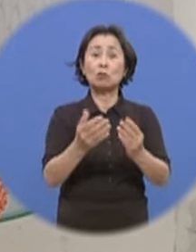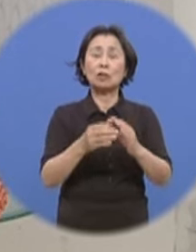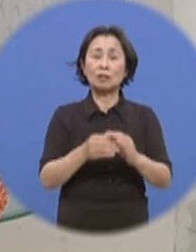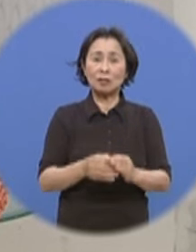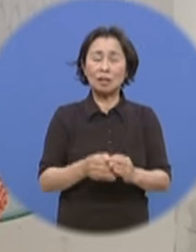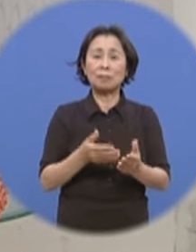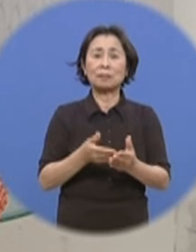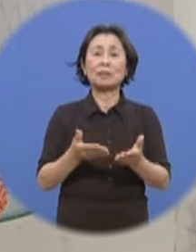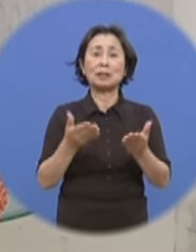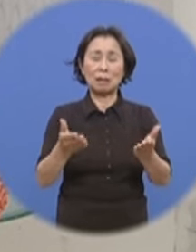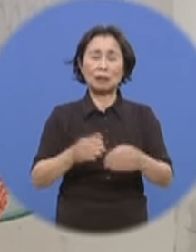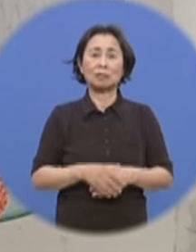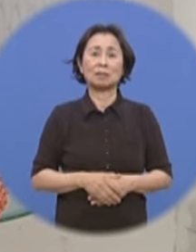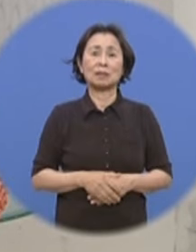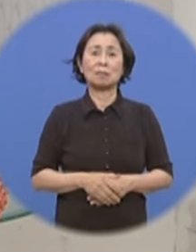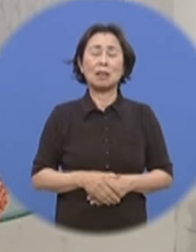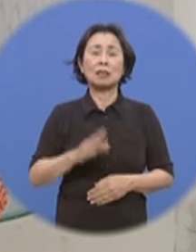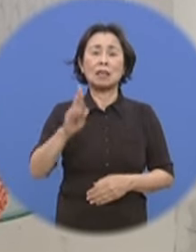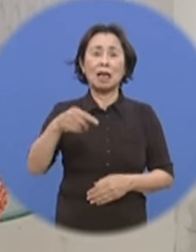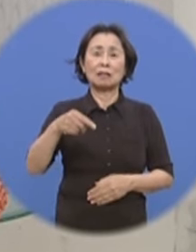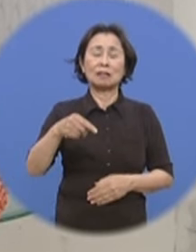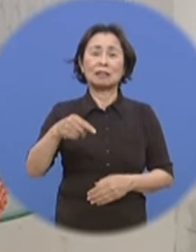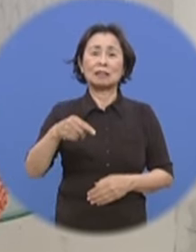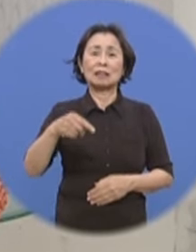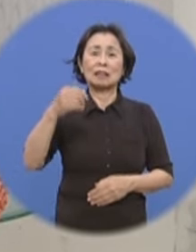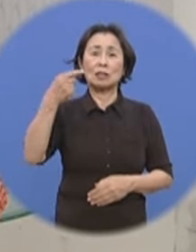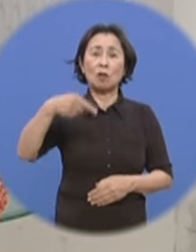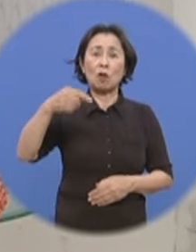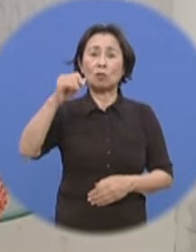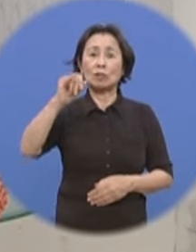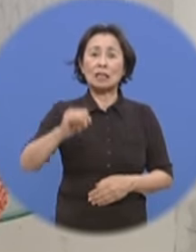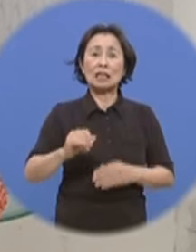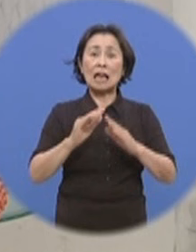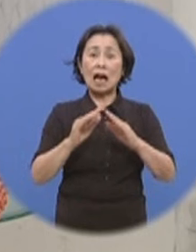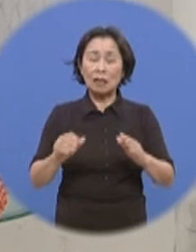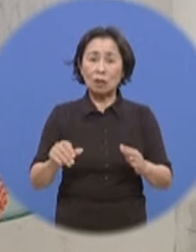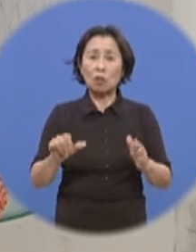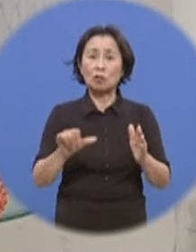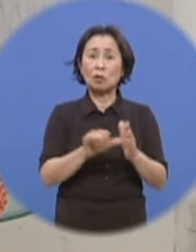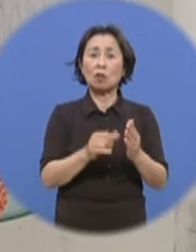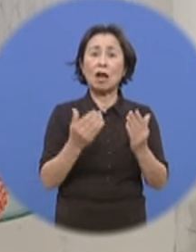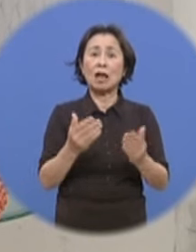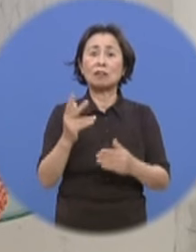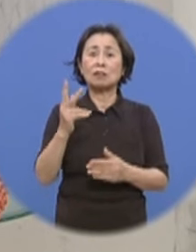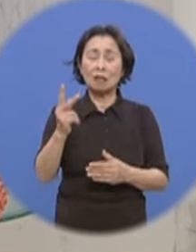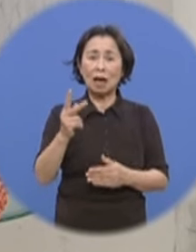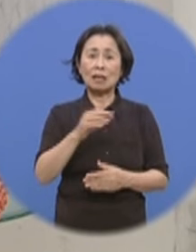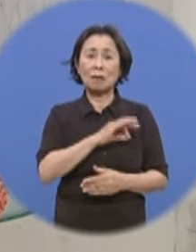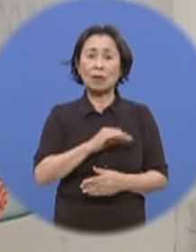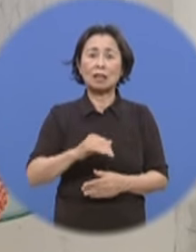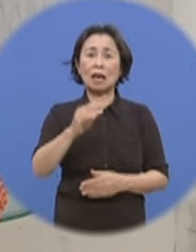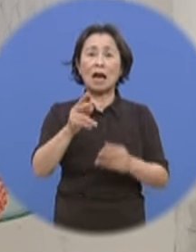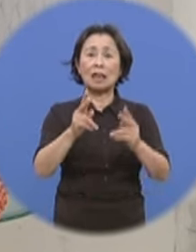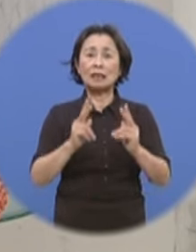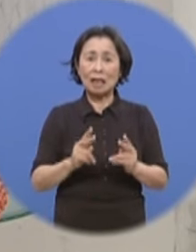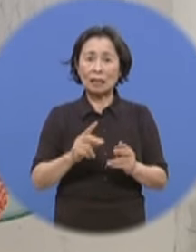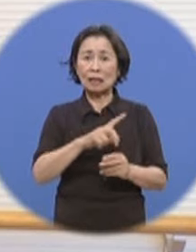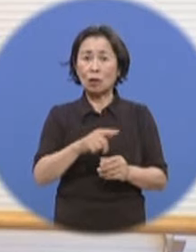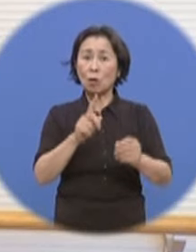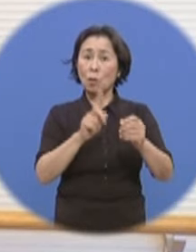障害学習家の高橋さんに木国コミュニティスクールの概要や目的などを聞きまし